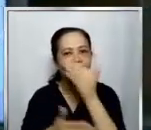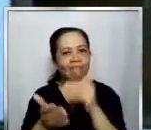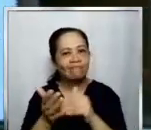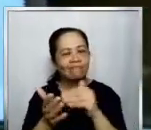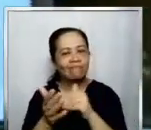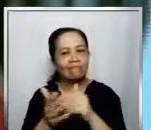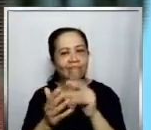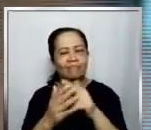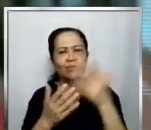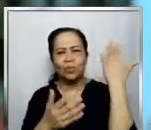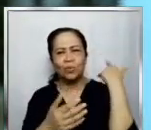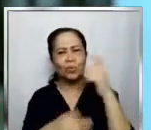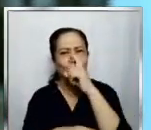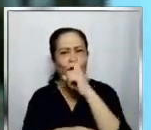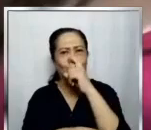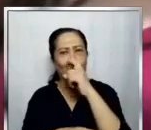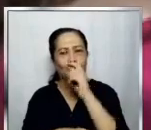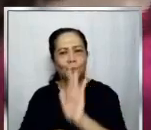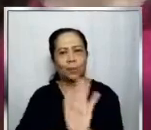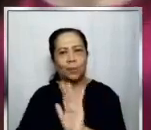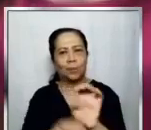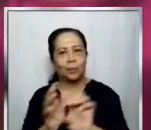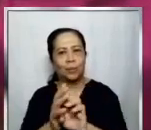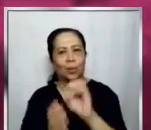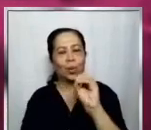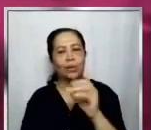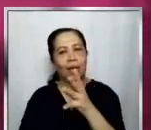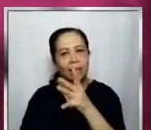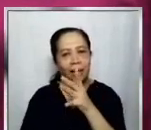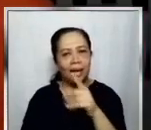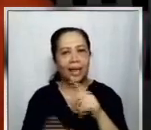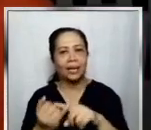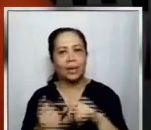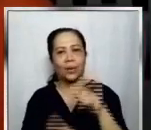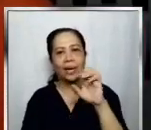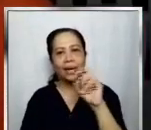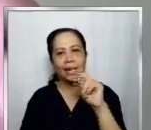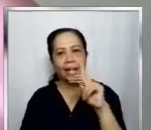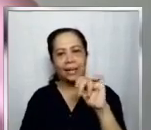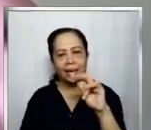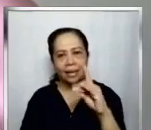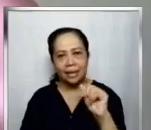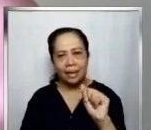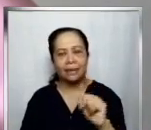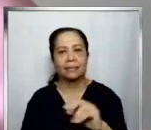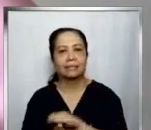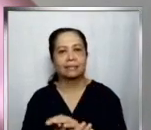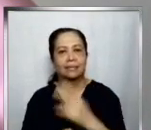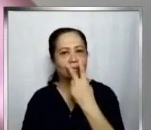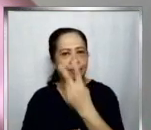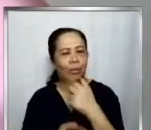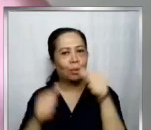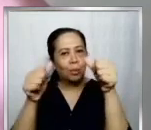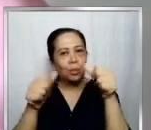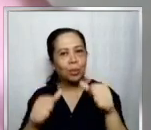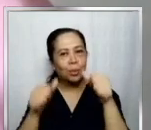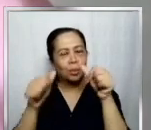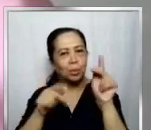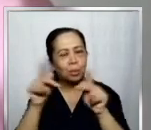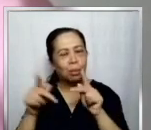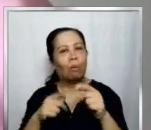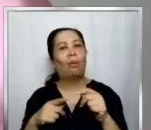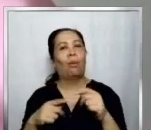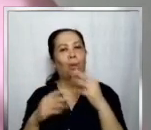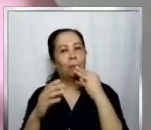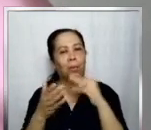niyang serye tulad ng O Nanay at Encantadia. Nakikita ko yung mga post ng mga tao, napapamessage nga ako